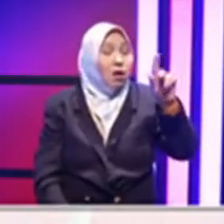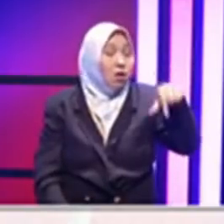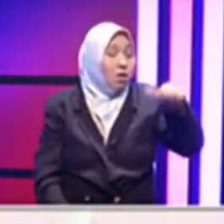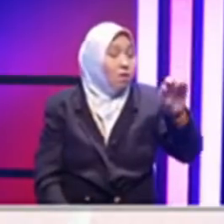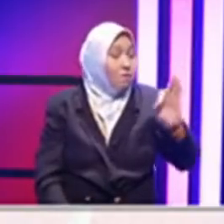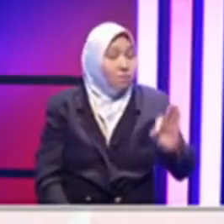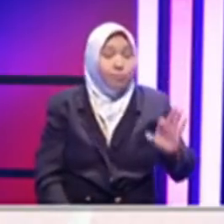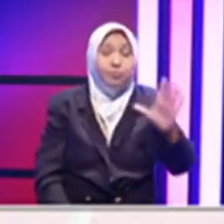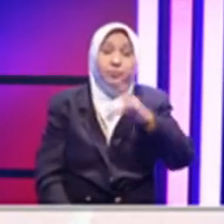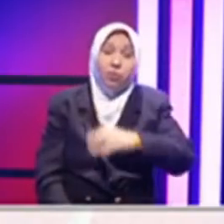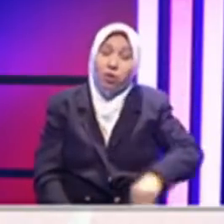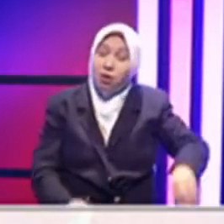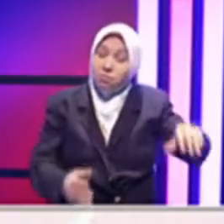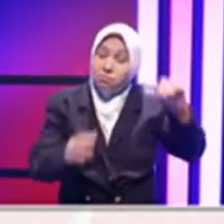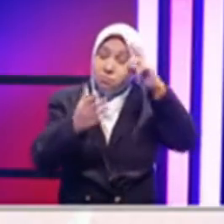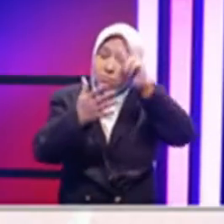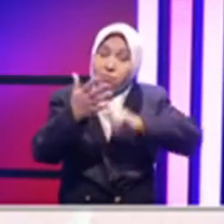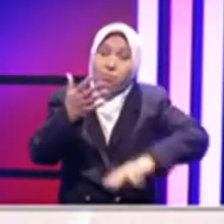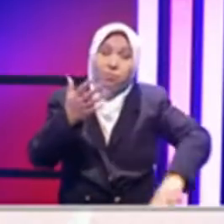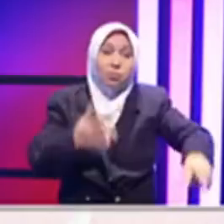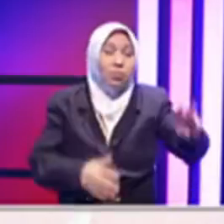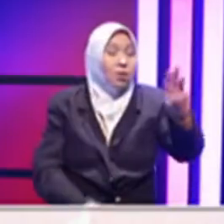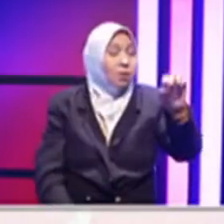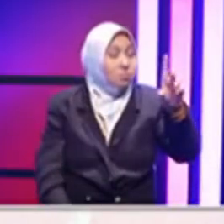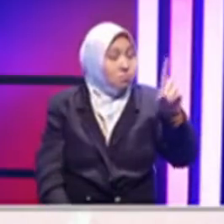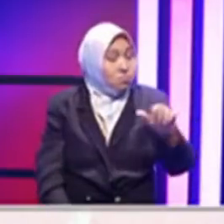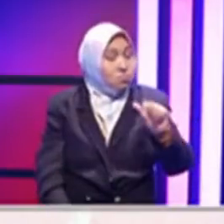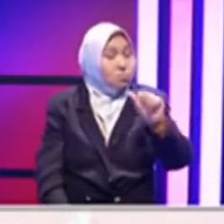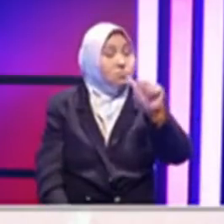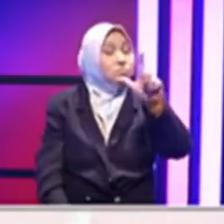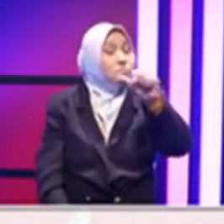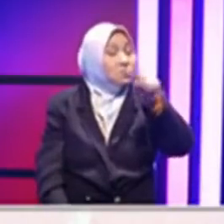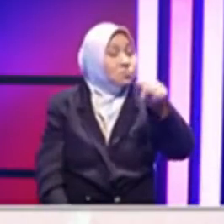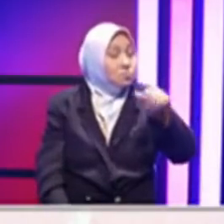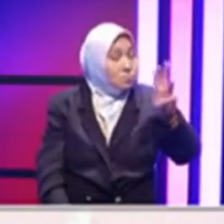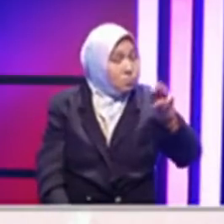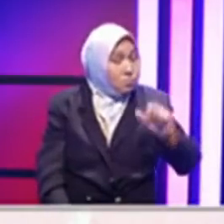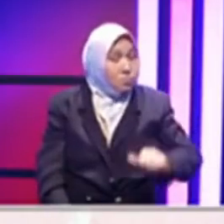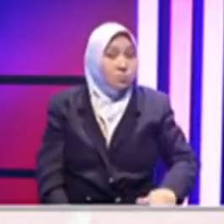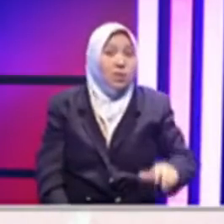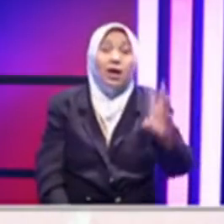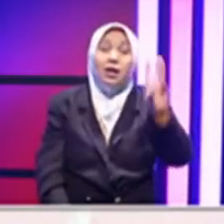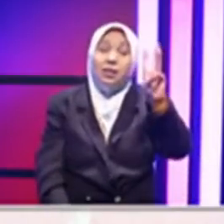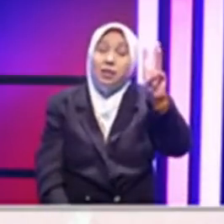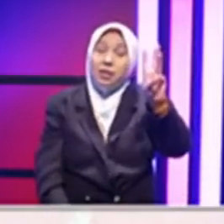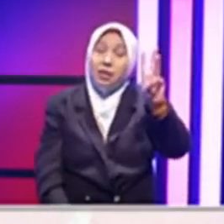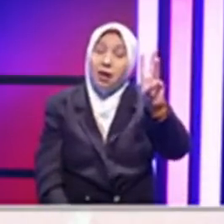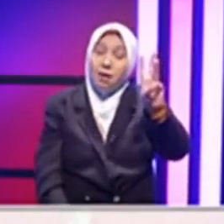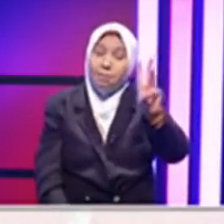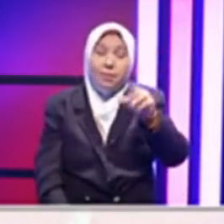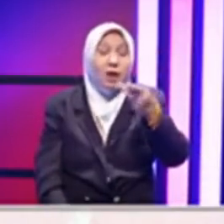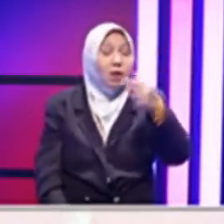bacanya secara mad lazim, dibaca secara 6 harakat.